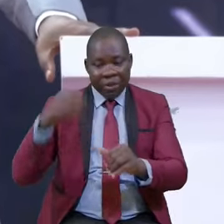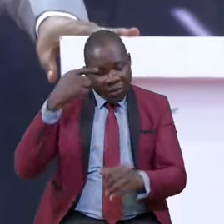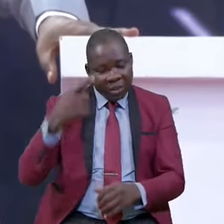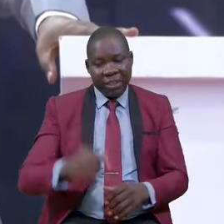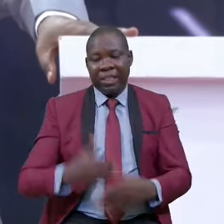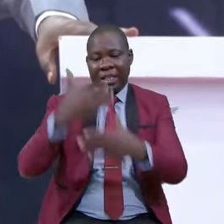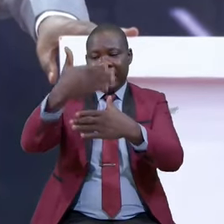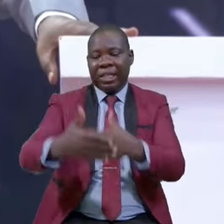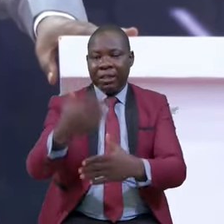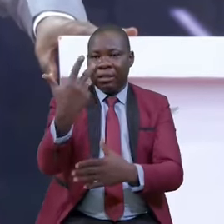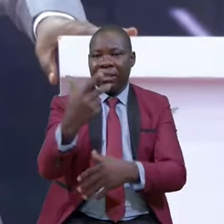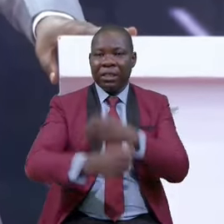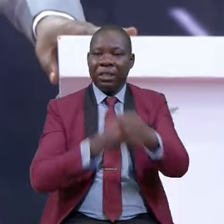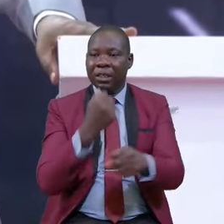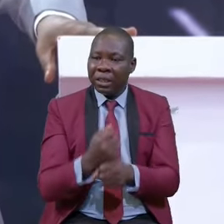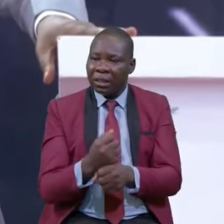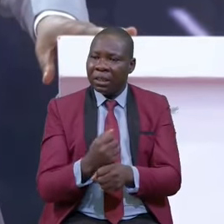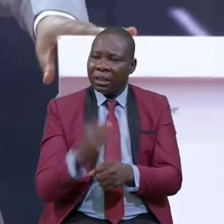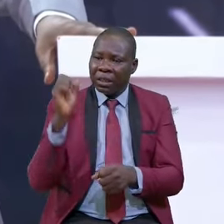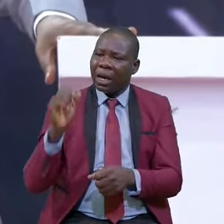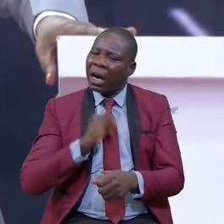dit. Et lui-même a dit,